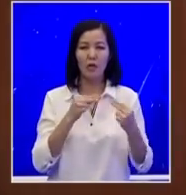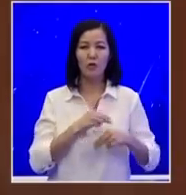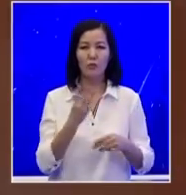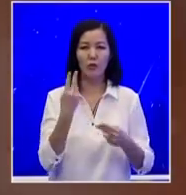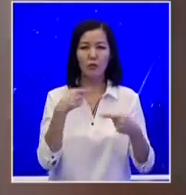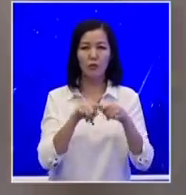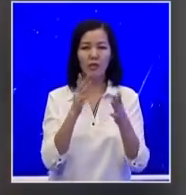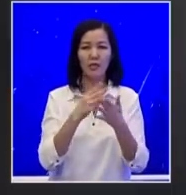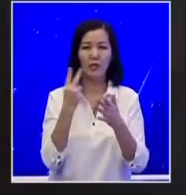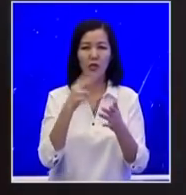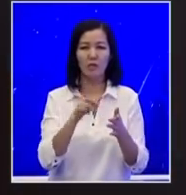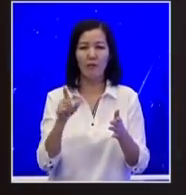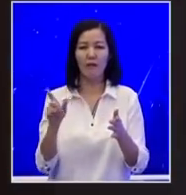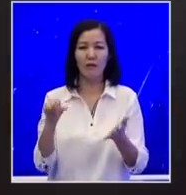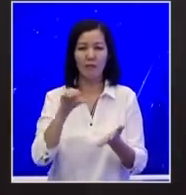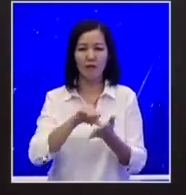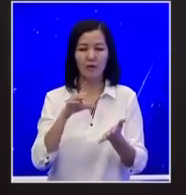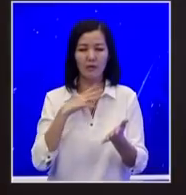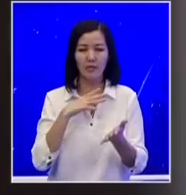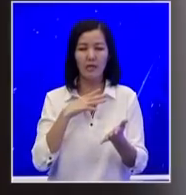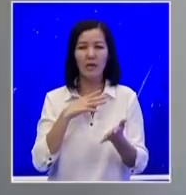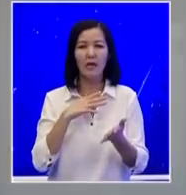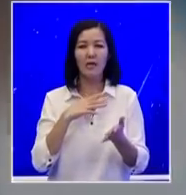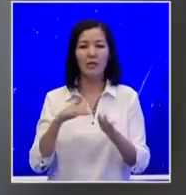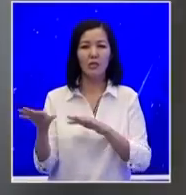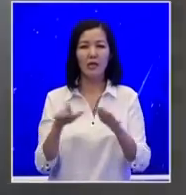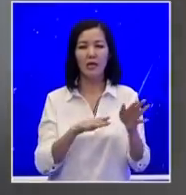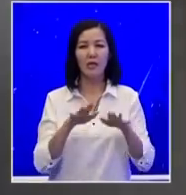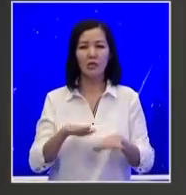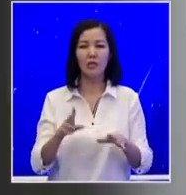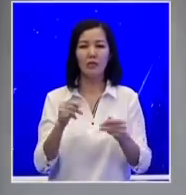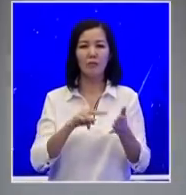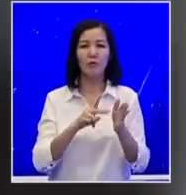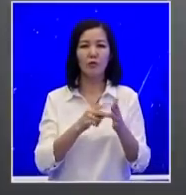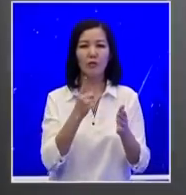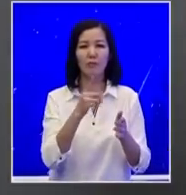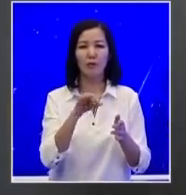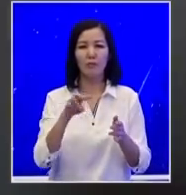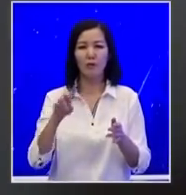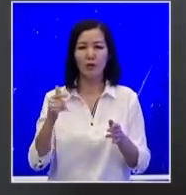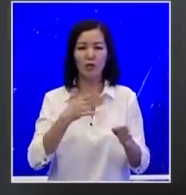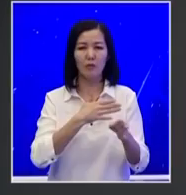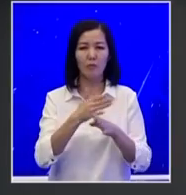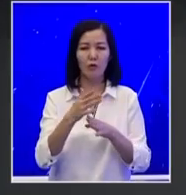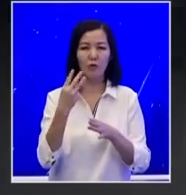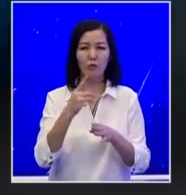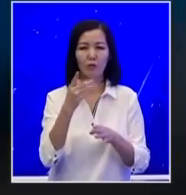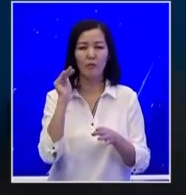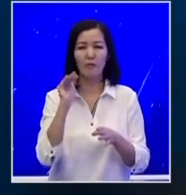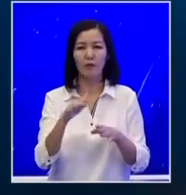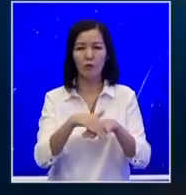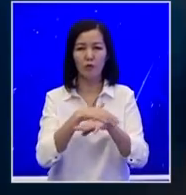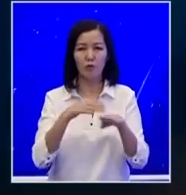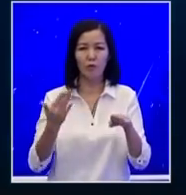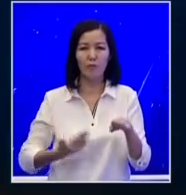техника тартылып, 20 адам дезинфекция жүргізіп жатыр. Аталған шараға жергілікті бюджеттен 1 миллион теңге бөлінген. 31 мыңнан аса тұрғыны